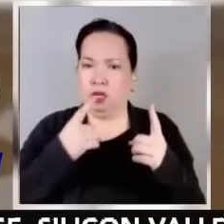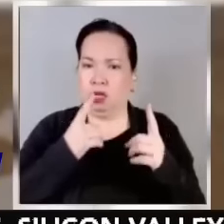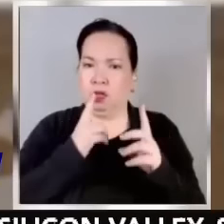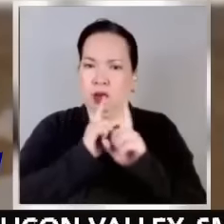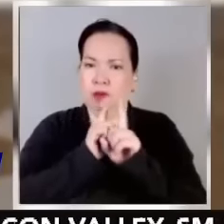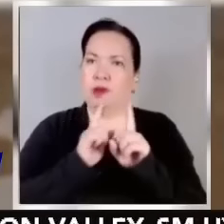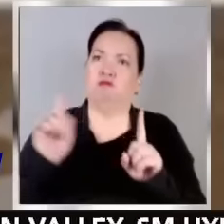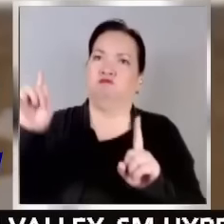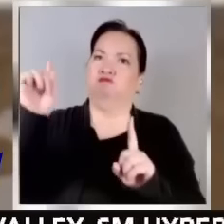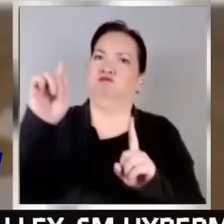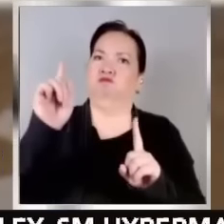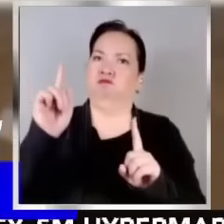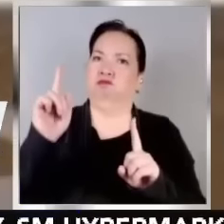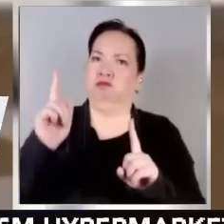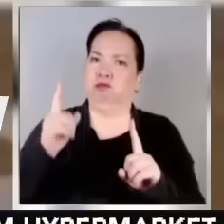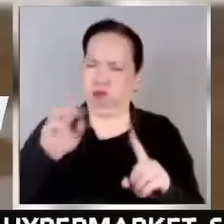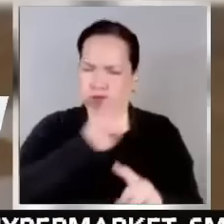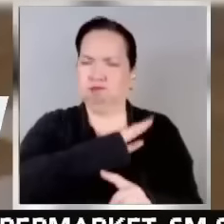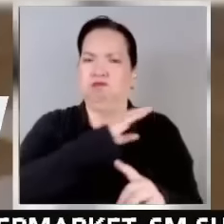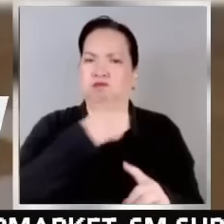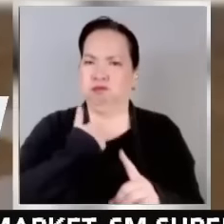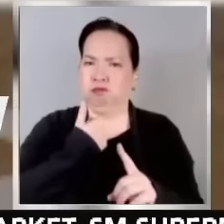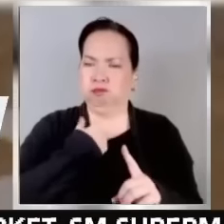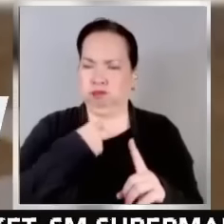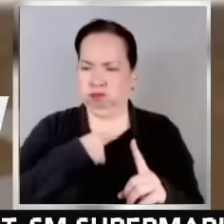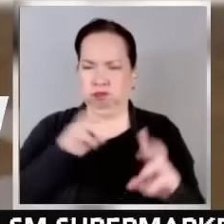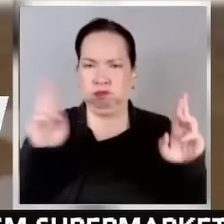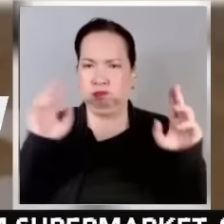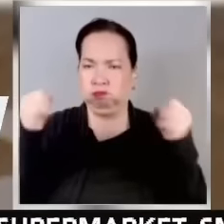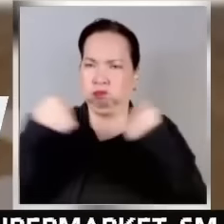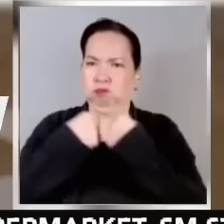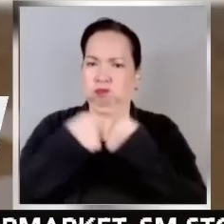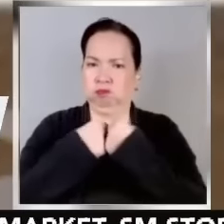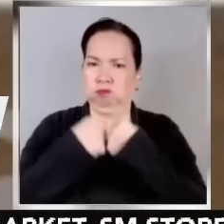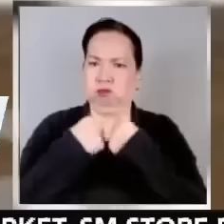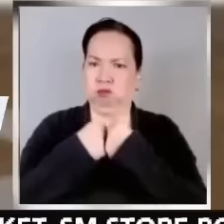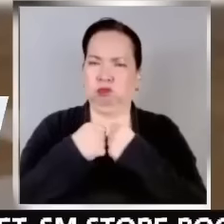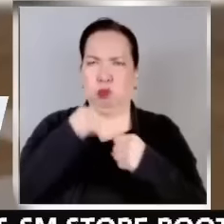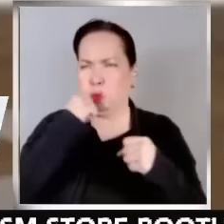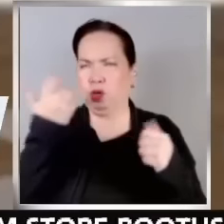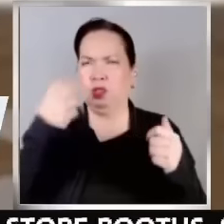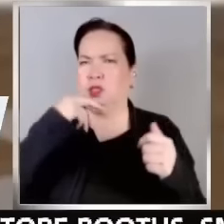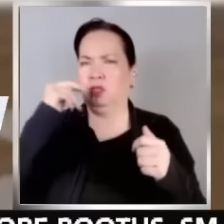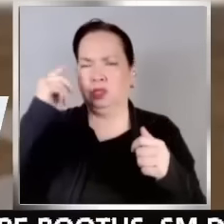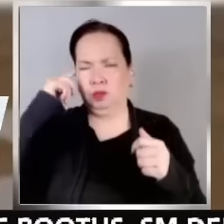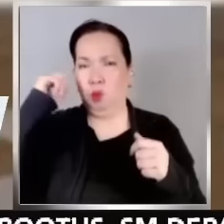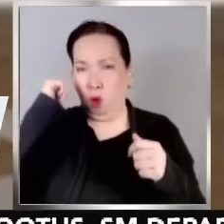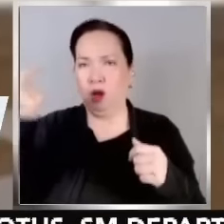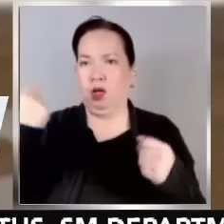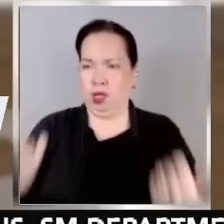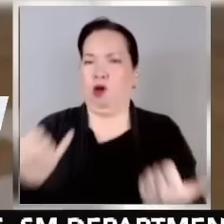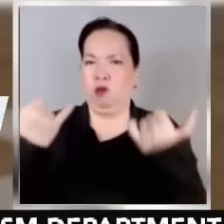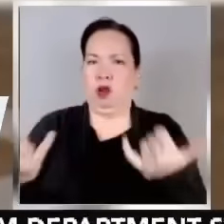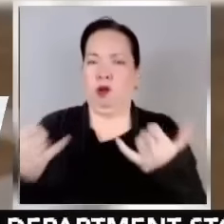boxing bukas. Yung sanita niya. Wala nang boxing bukas. Oo, ngayon